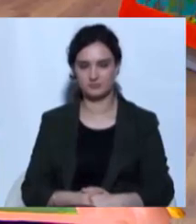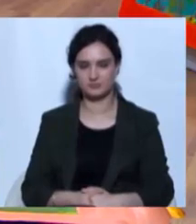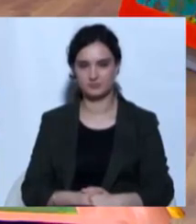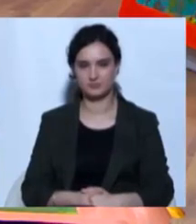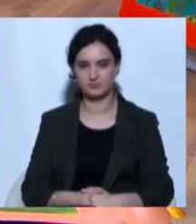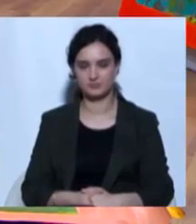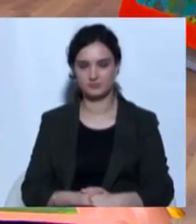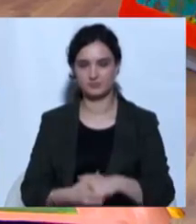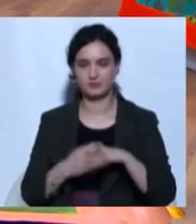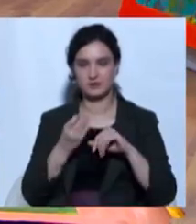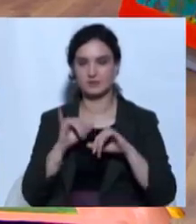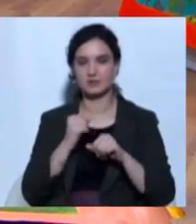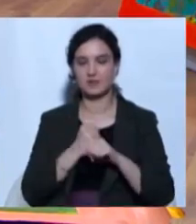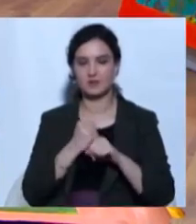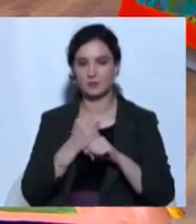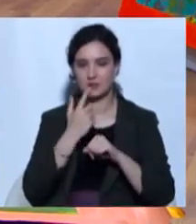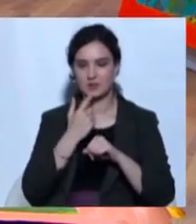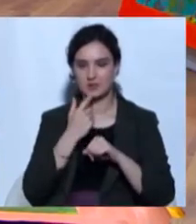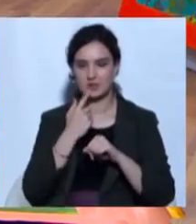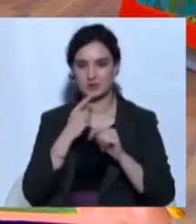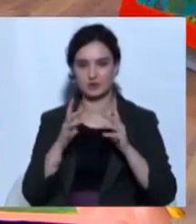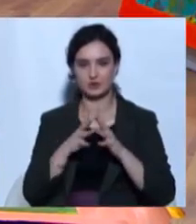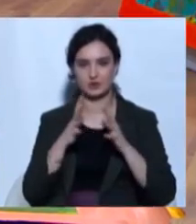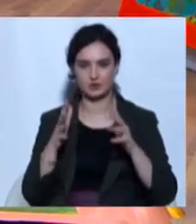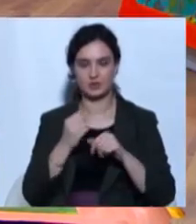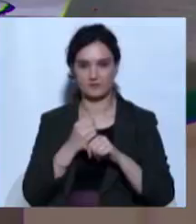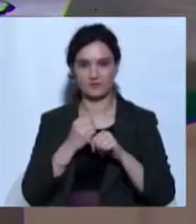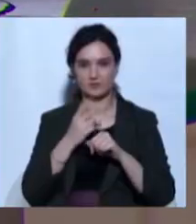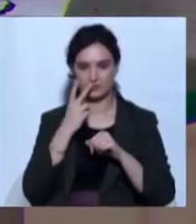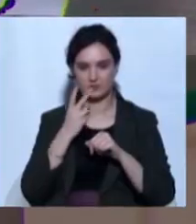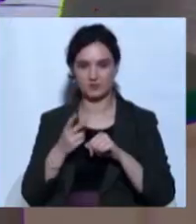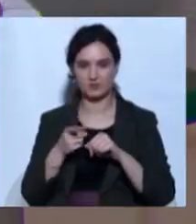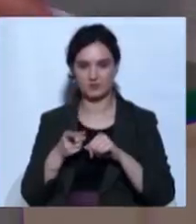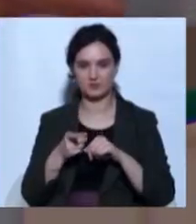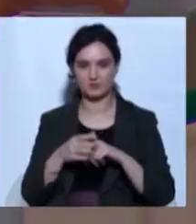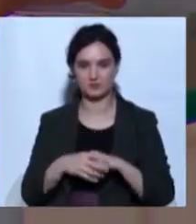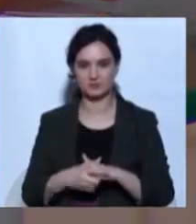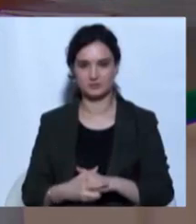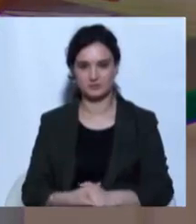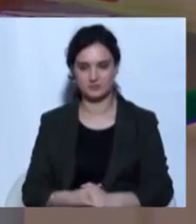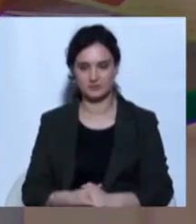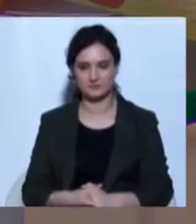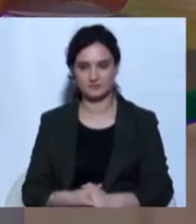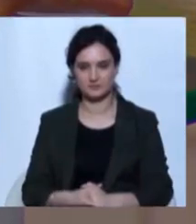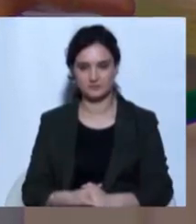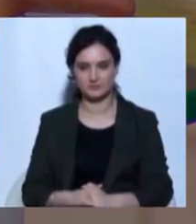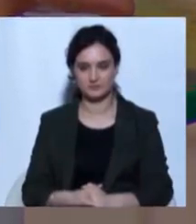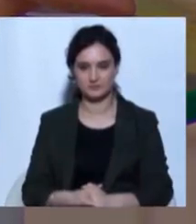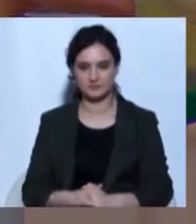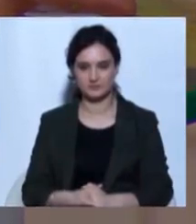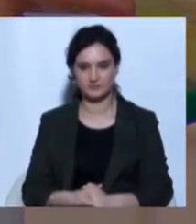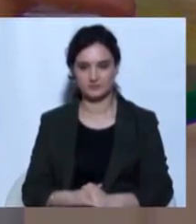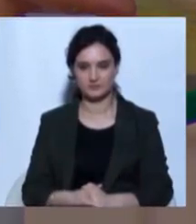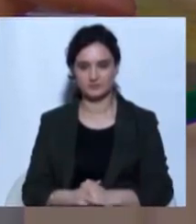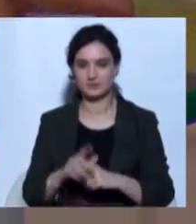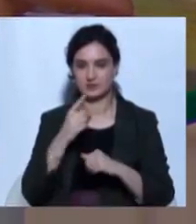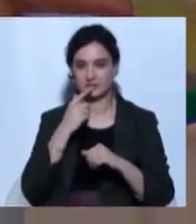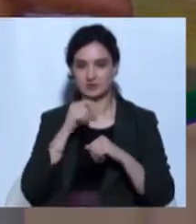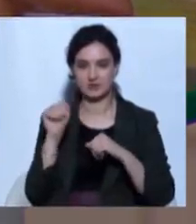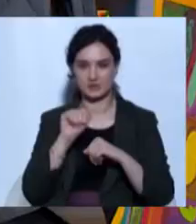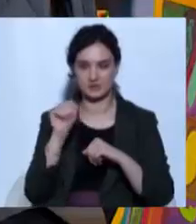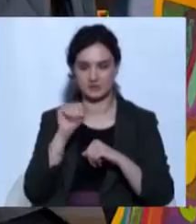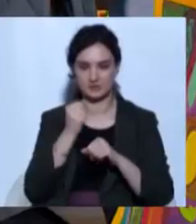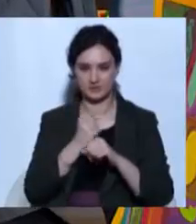კიდევ სად გავაკეთოთ წითელი, ეს დიდი გავაკეთოთ. აი ნახეთ, აი ესეთი. ეს იყოს ესეთი წითელი.